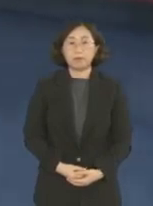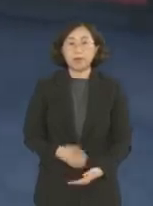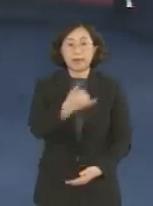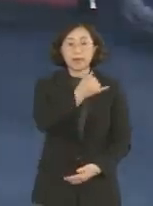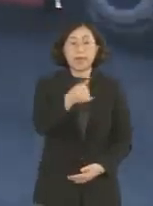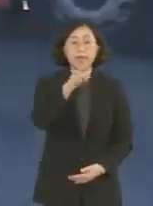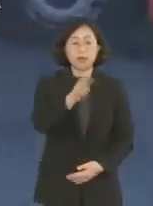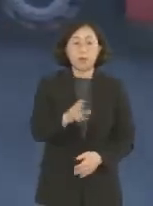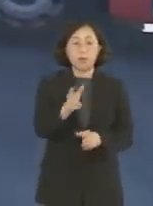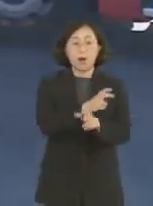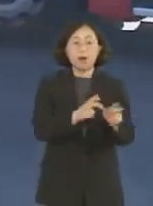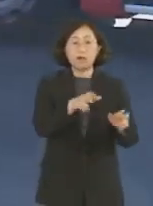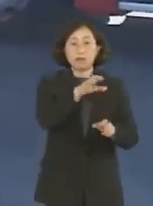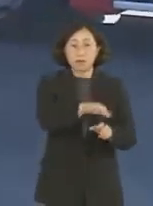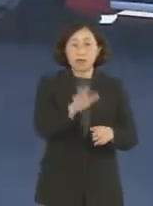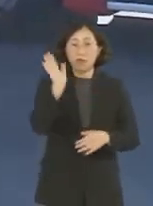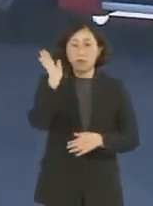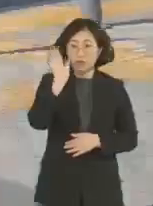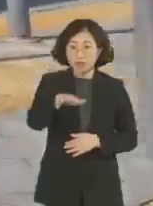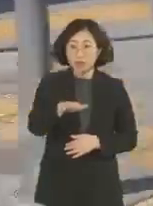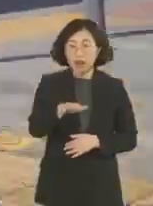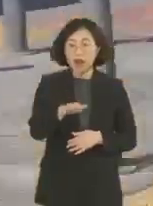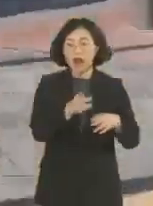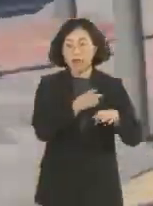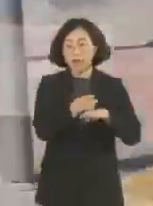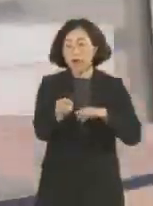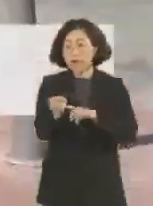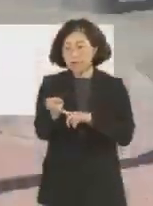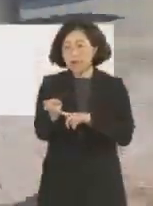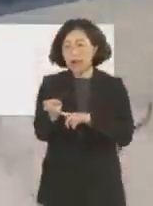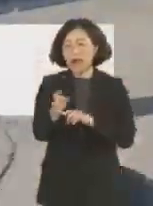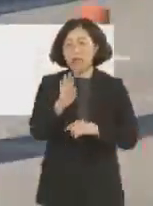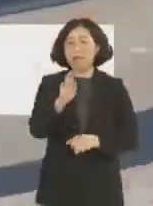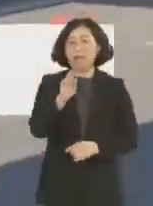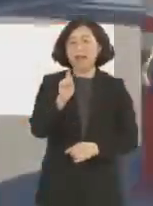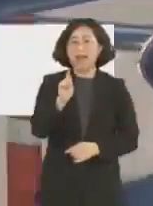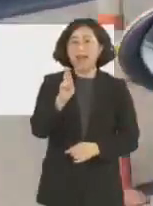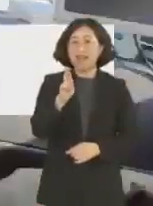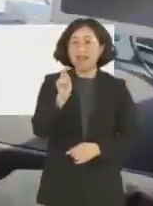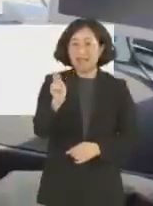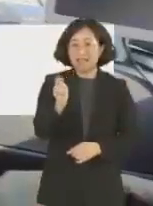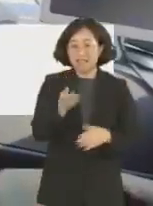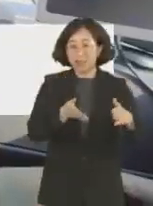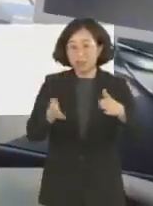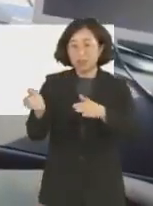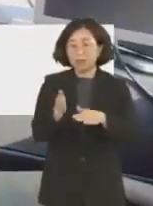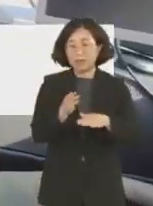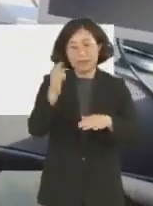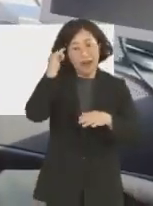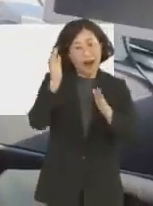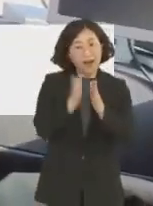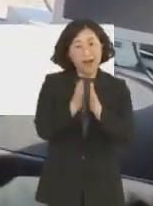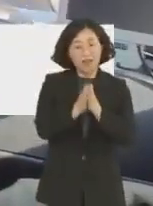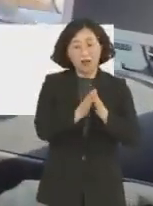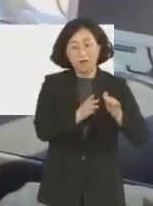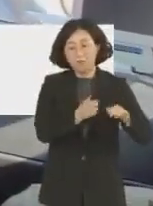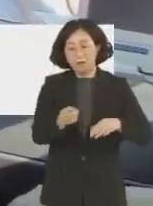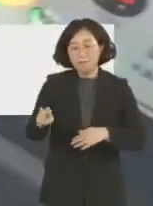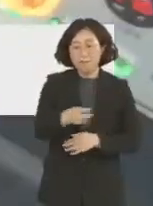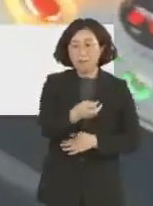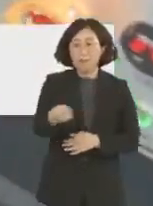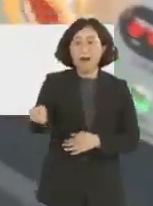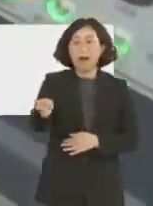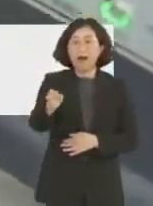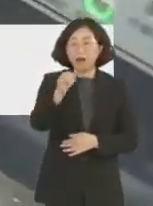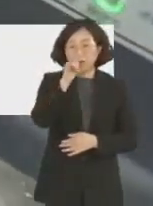세종 버스터미널에서 출발한 자율주행 버스가 BRT 노선을 달립니다. 알아서 척척 방향 전환을 하고